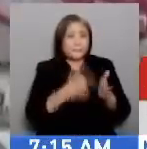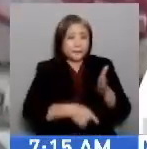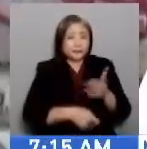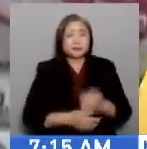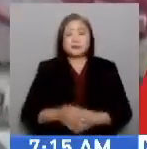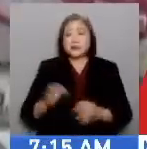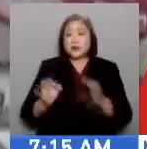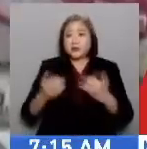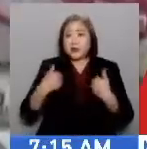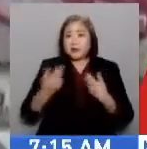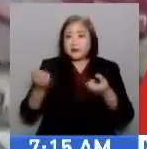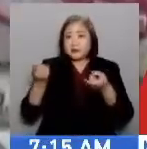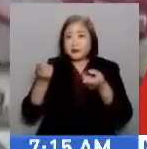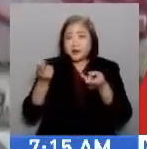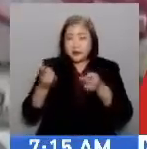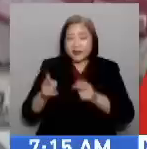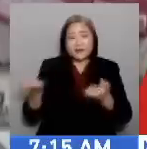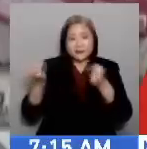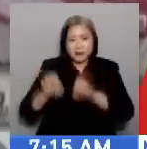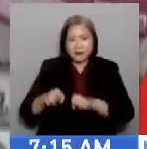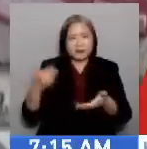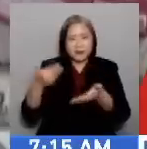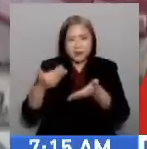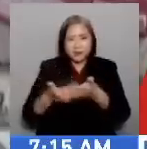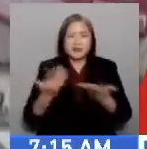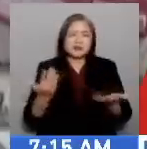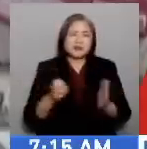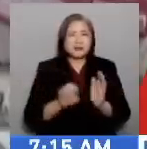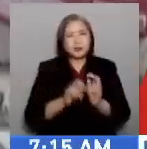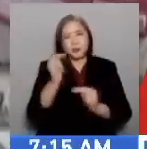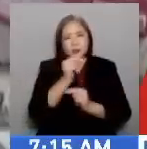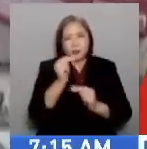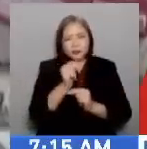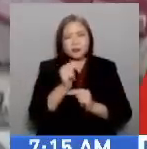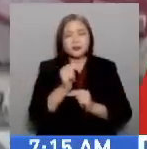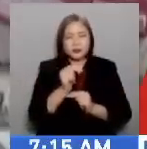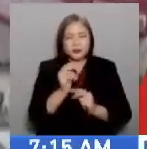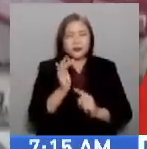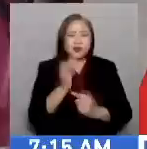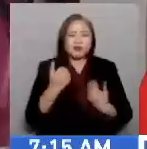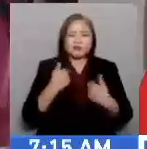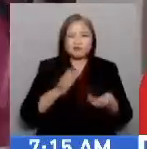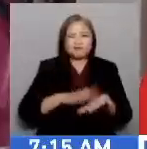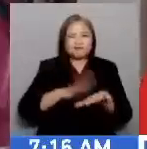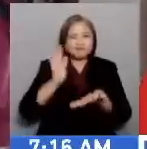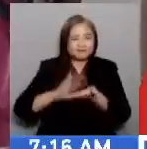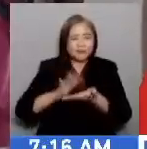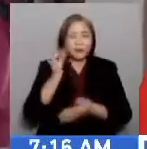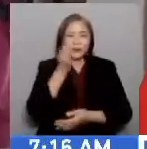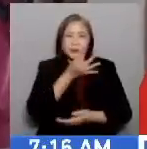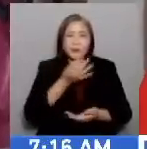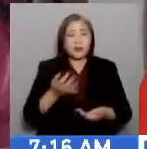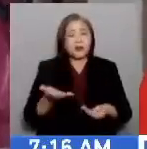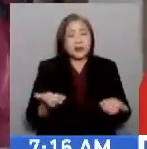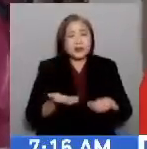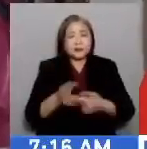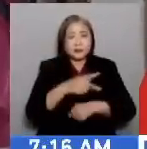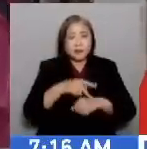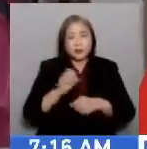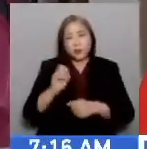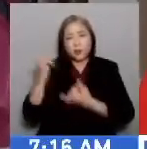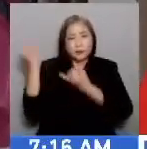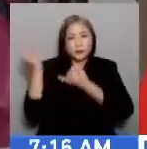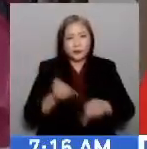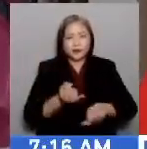na, pag undas ganun din. Tumataas talaga mga bulaklak, local tsaka imported. May ibang araw na nagpa-reserve na ng